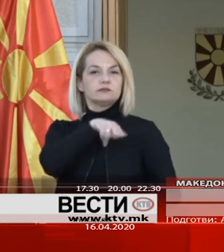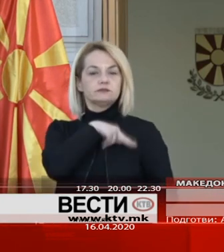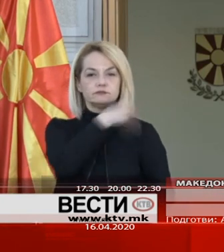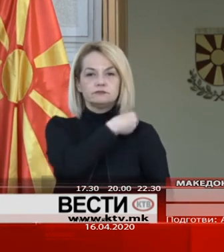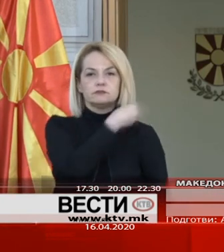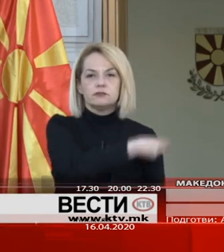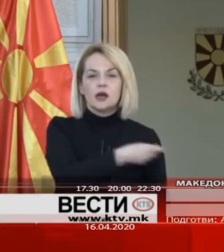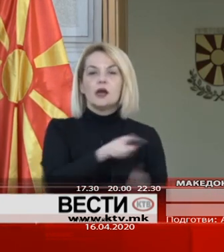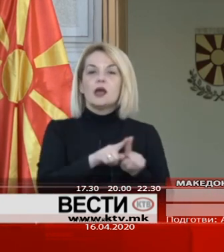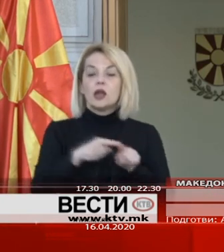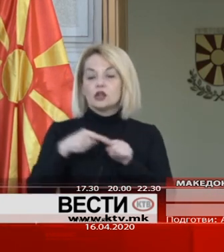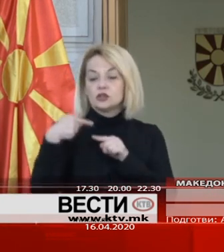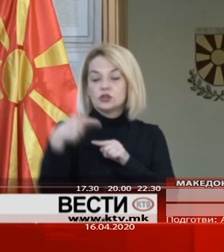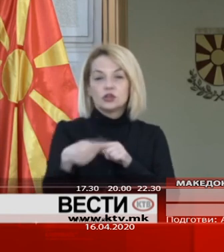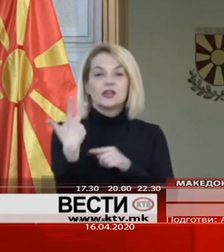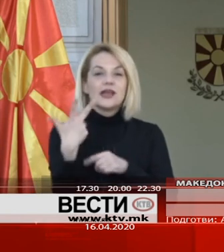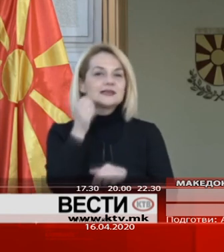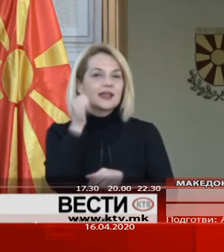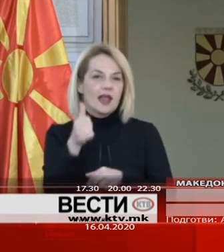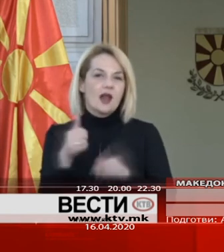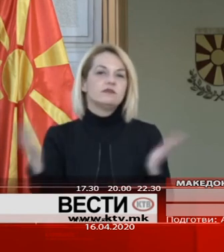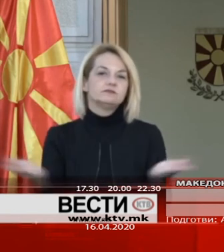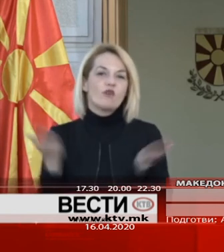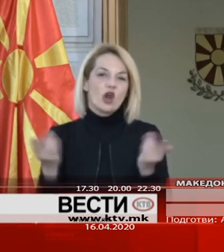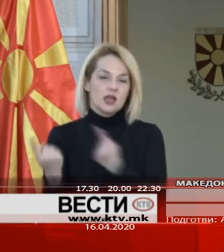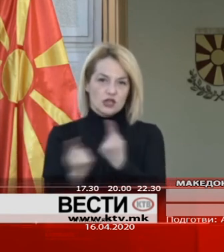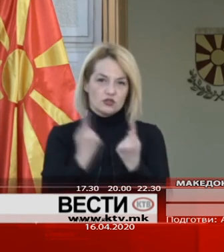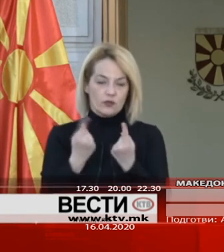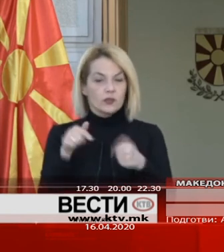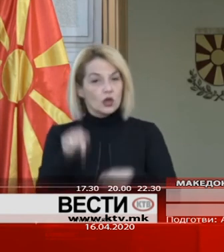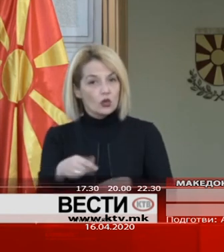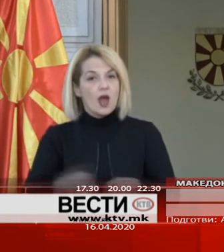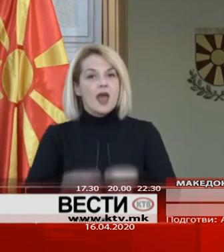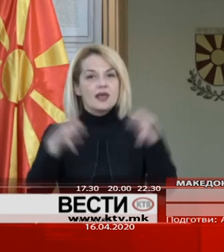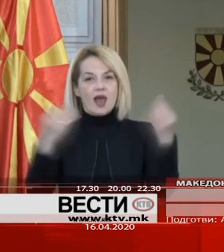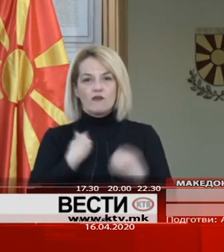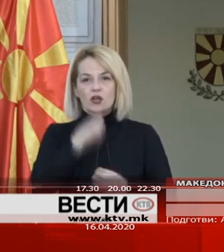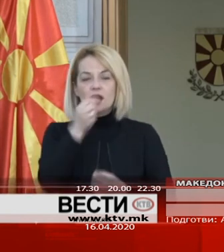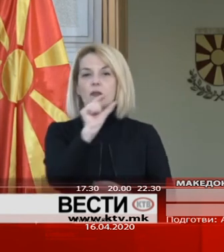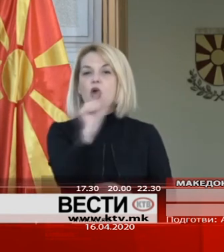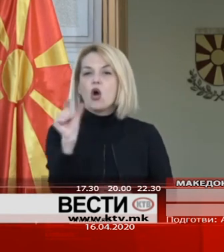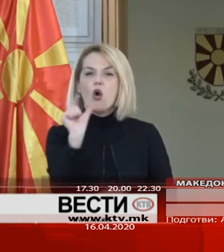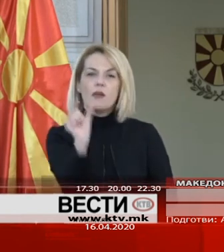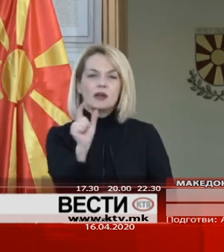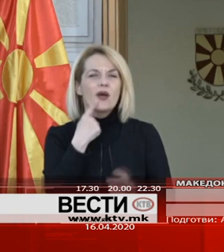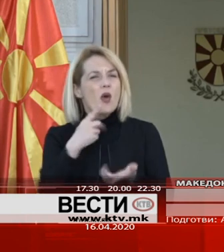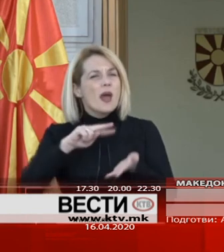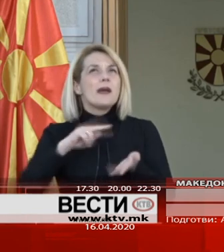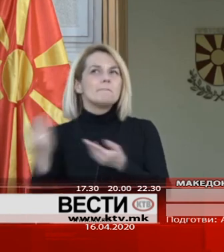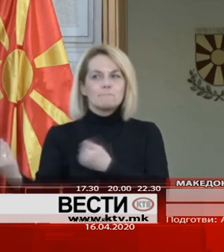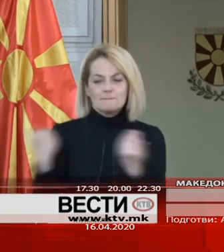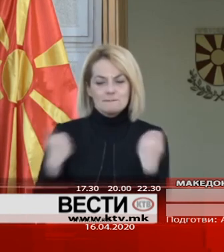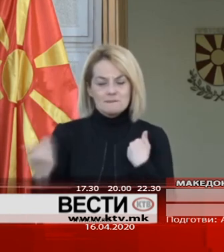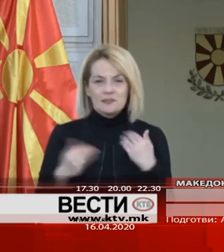и ќе трае во следните 30 дена. Тука сакам јавно да дадам коментар за некои правни дилеми кои се